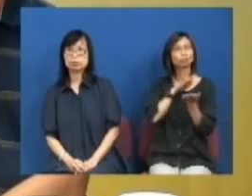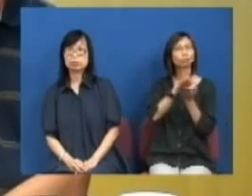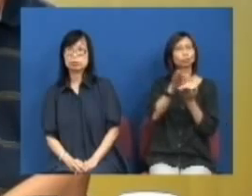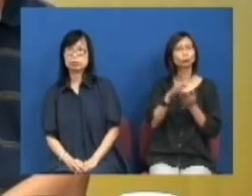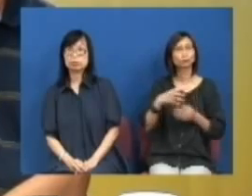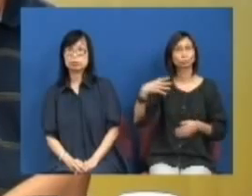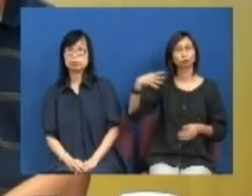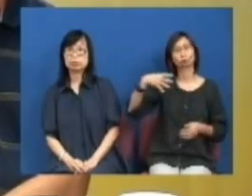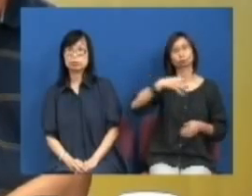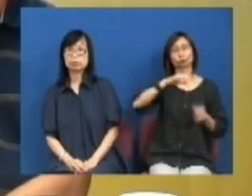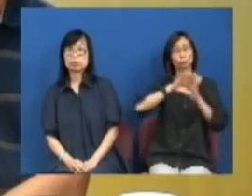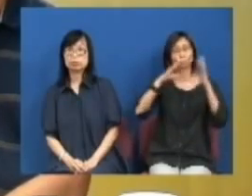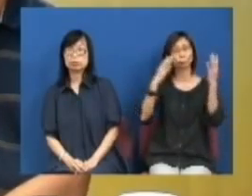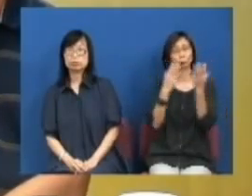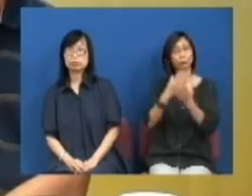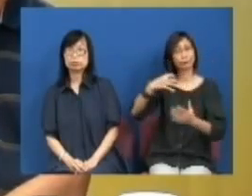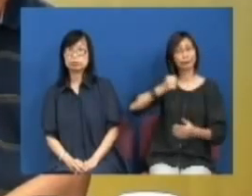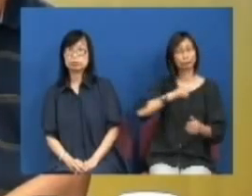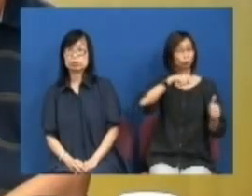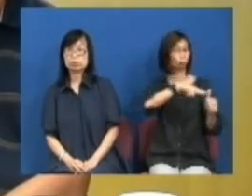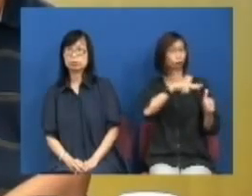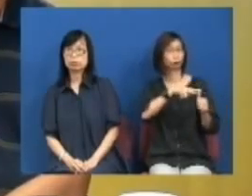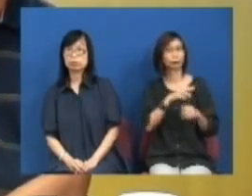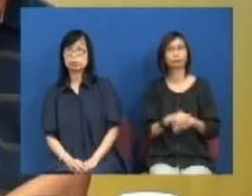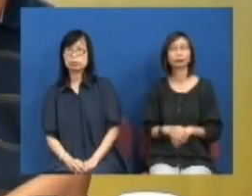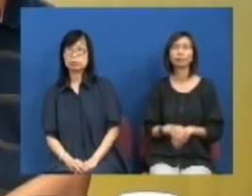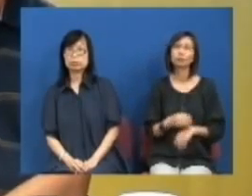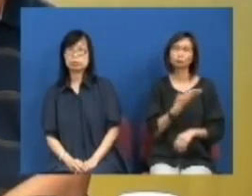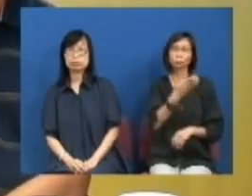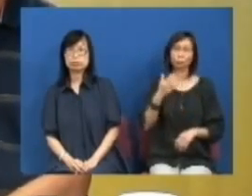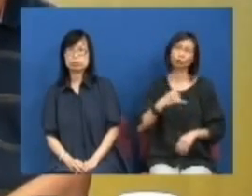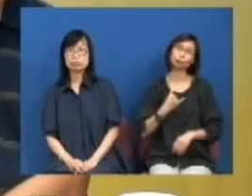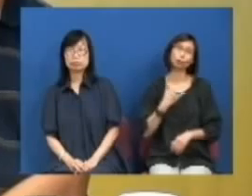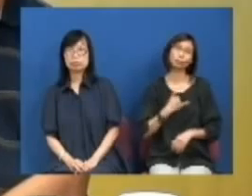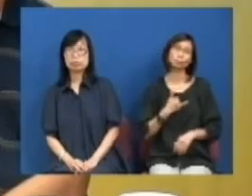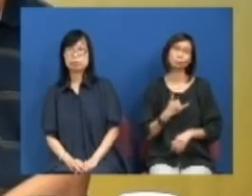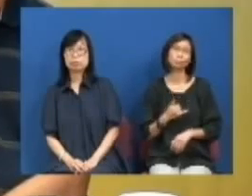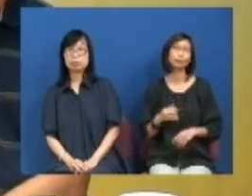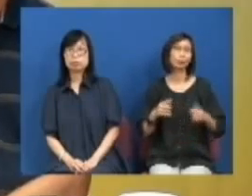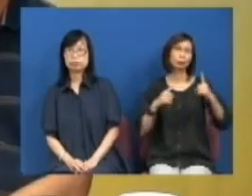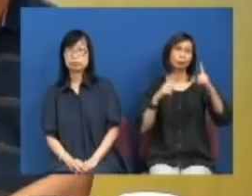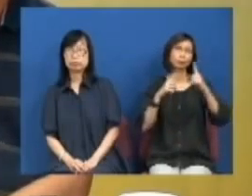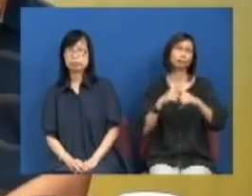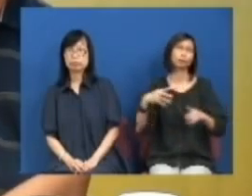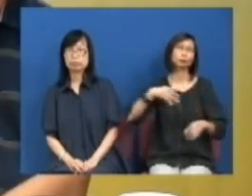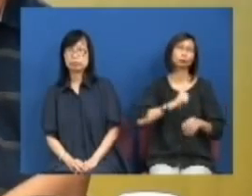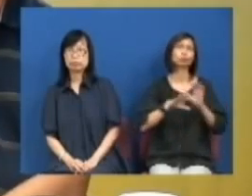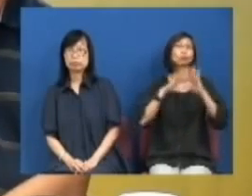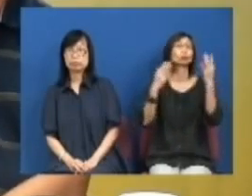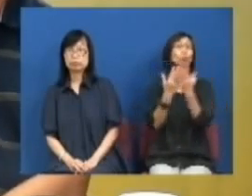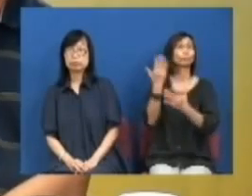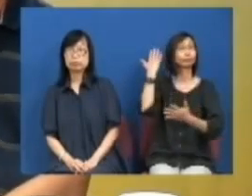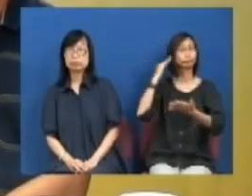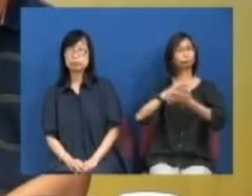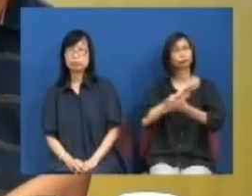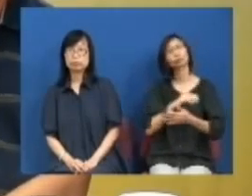懷疑或者有一種質疑的背後，其實都會懷疑到一件事，就是說即民主黨既然在去年五個公投之後即